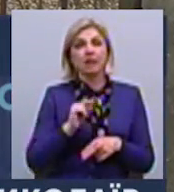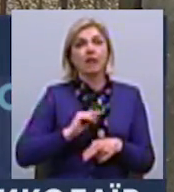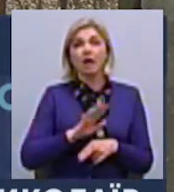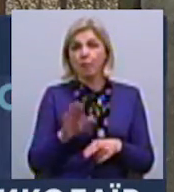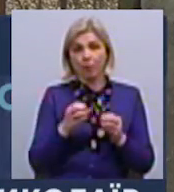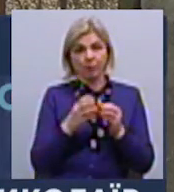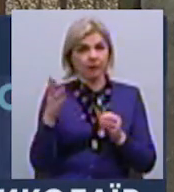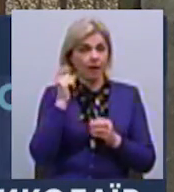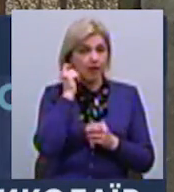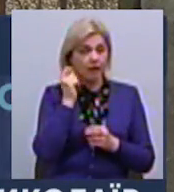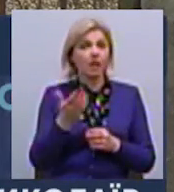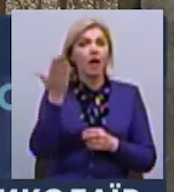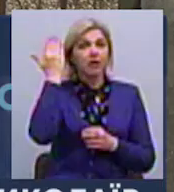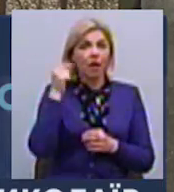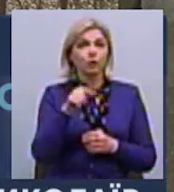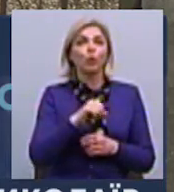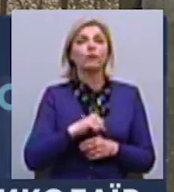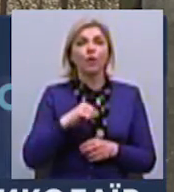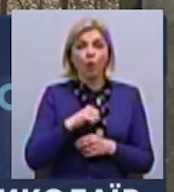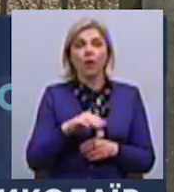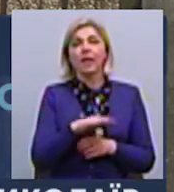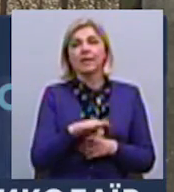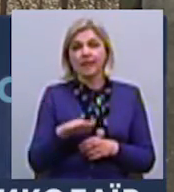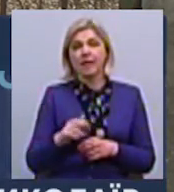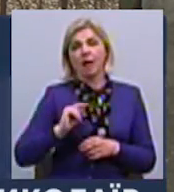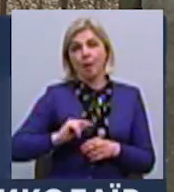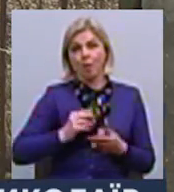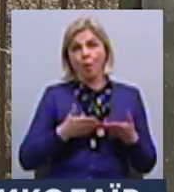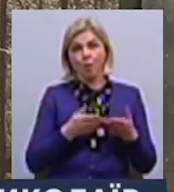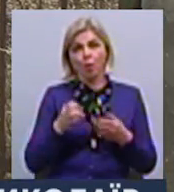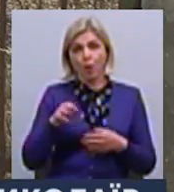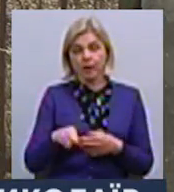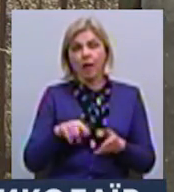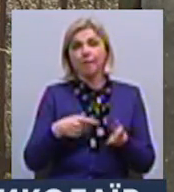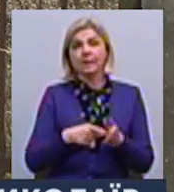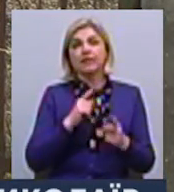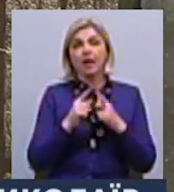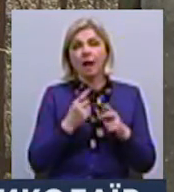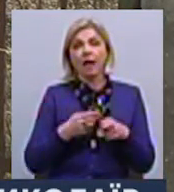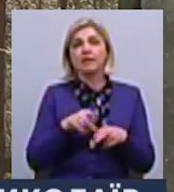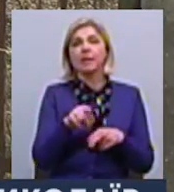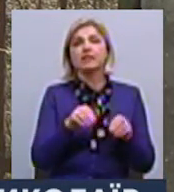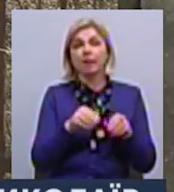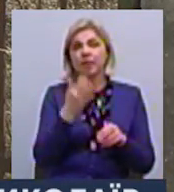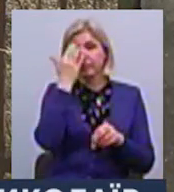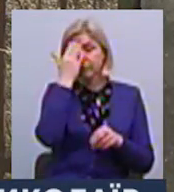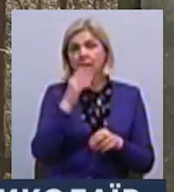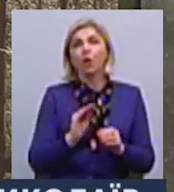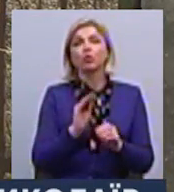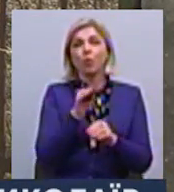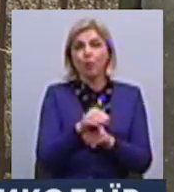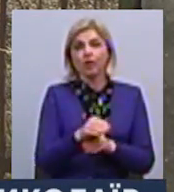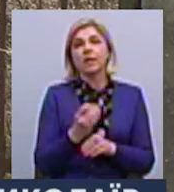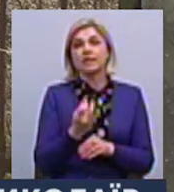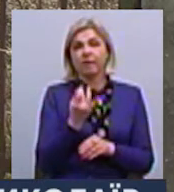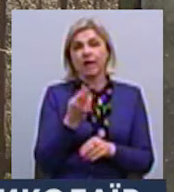років. Колись тут виховували дітей робітників порту. В міській раді в цій земельній ділянці вбачають додаткову